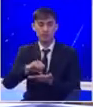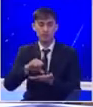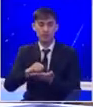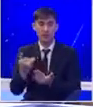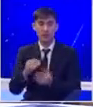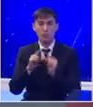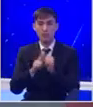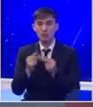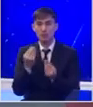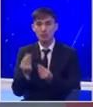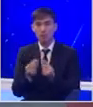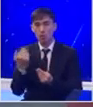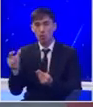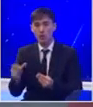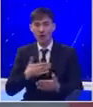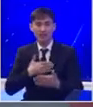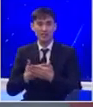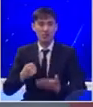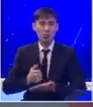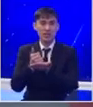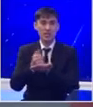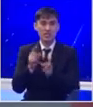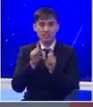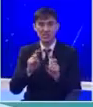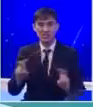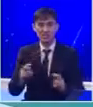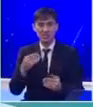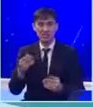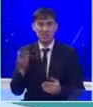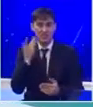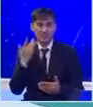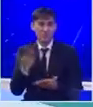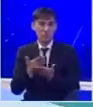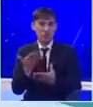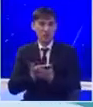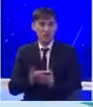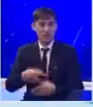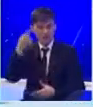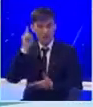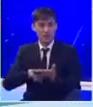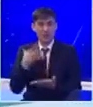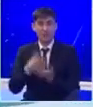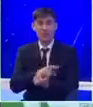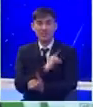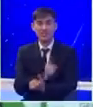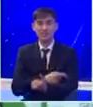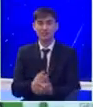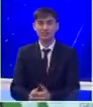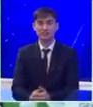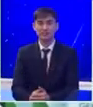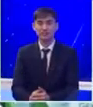словам игроков, искренняя и активная поддержка зрителей всегда вдохновляет и вселяет уверенность в своих силах.